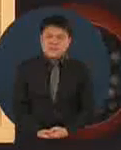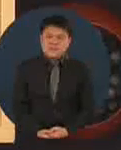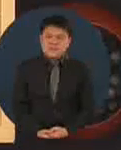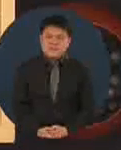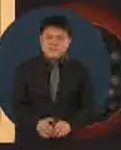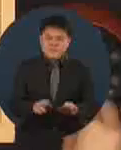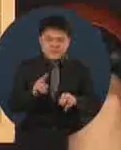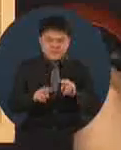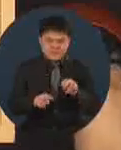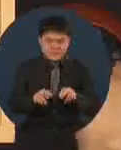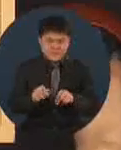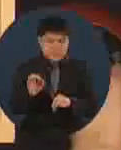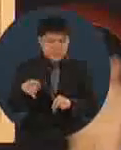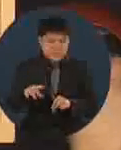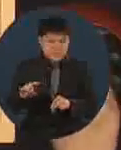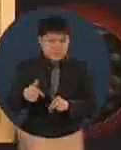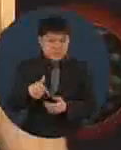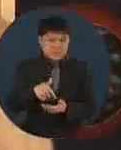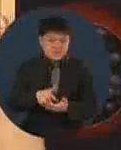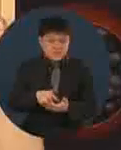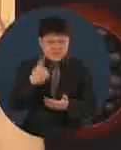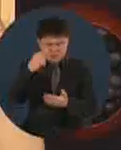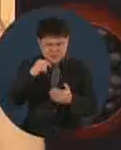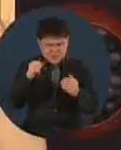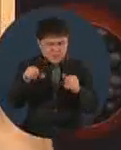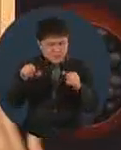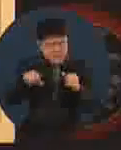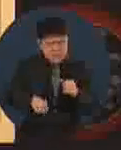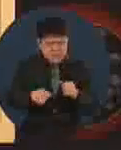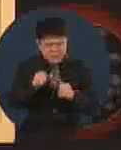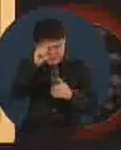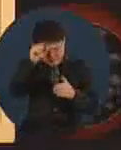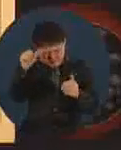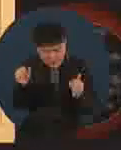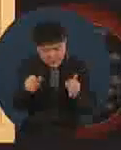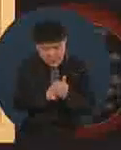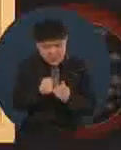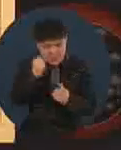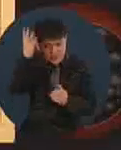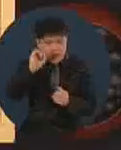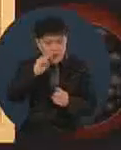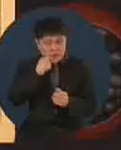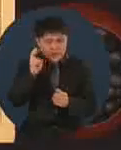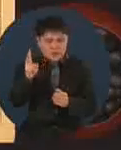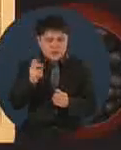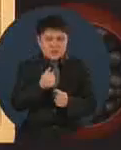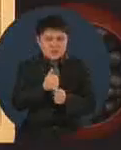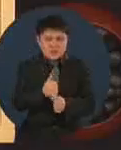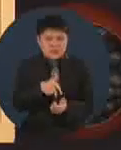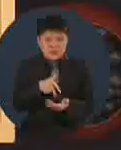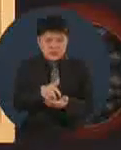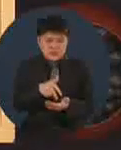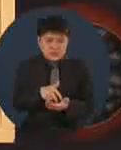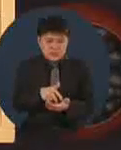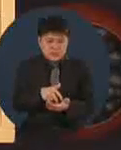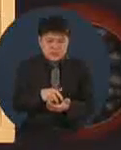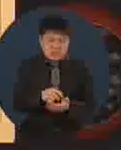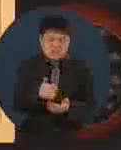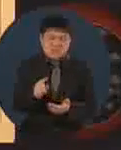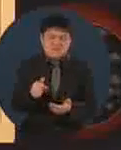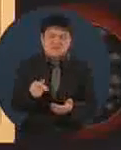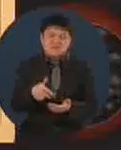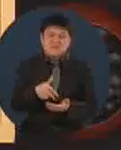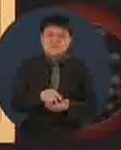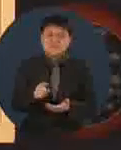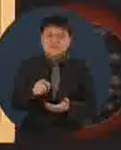이 바둑은 위빙 구단으로서는 만약에 진다면 평생 잊지 못할 바둑이에요. 또 이긴다면 나연 5단으로서도 평생 기억에